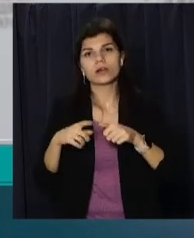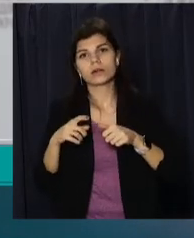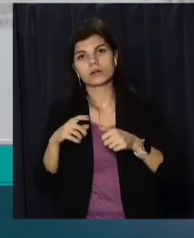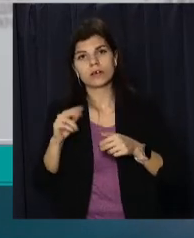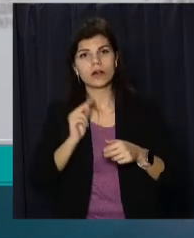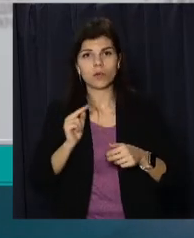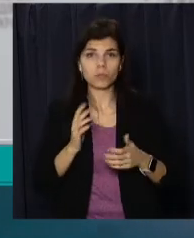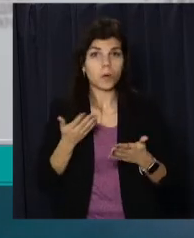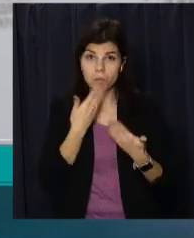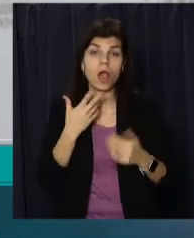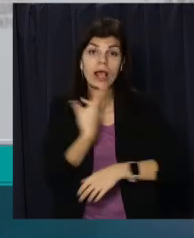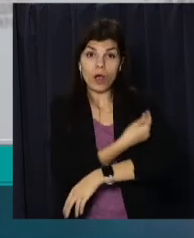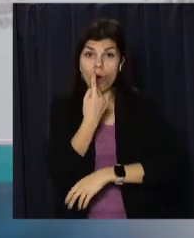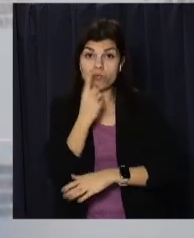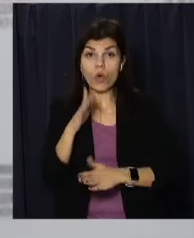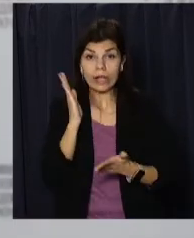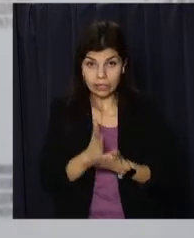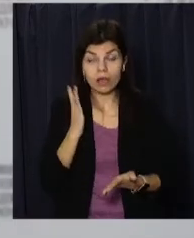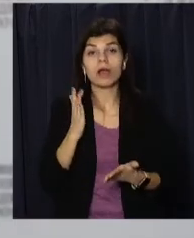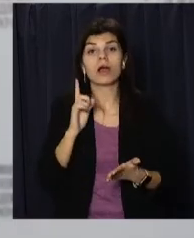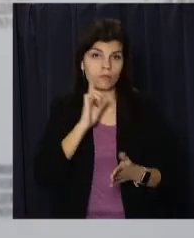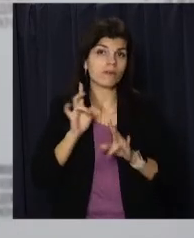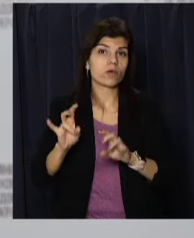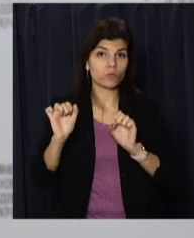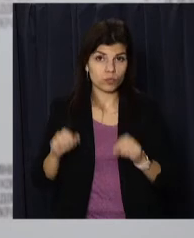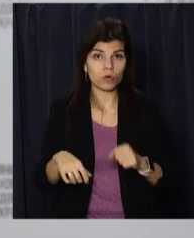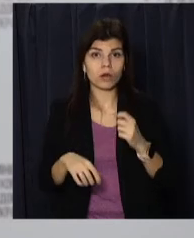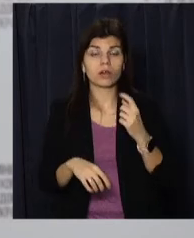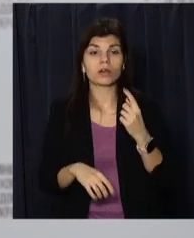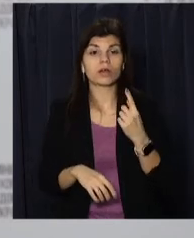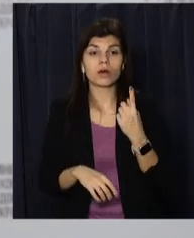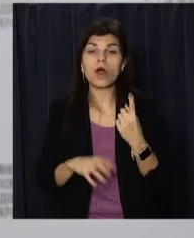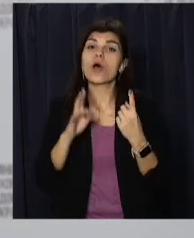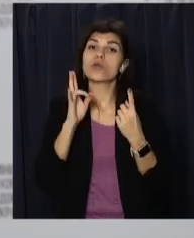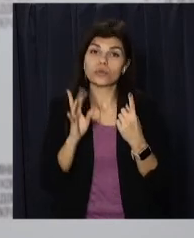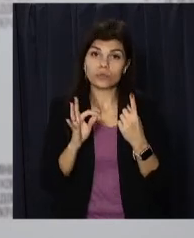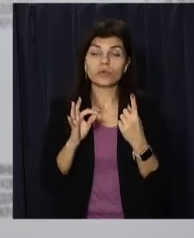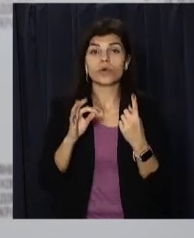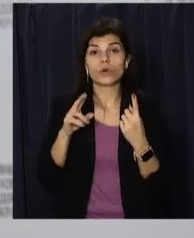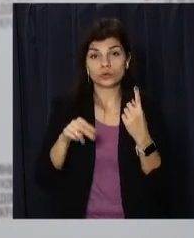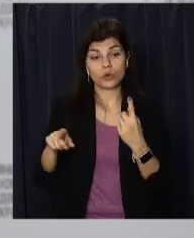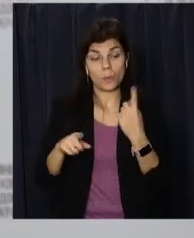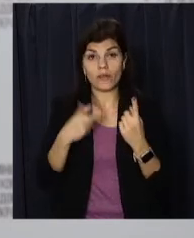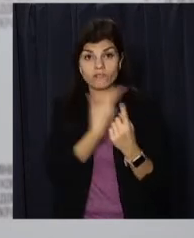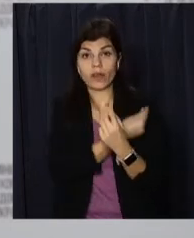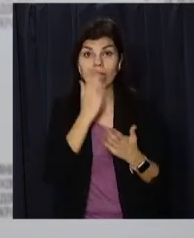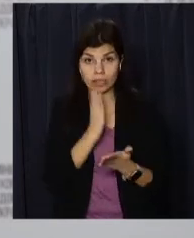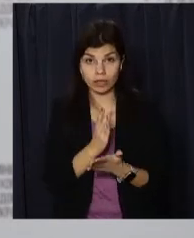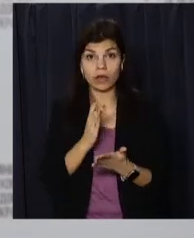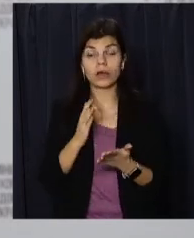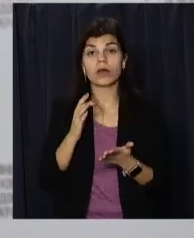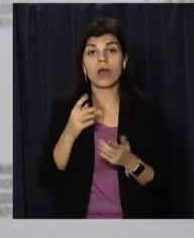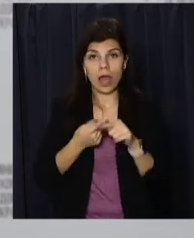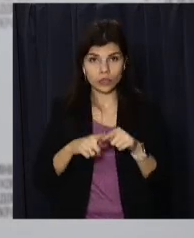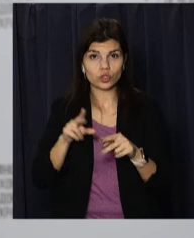відсторонення від роботи немає. Отримання принаймні першої дози не вважається ухиленням або відмовою від